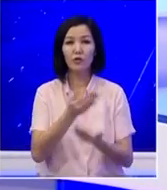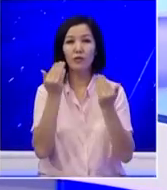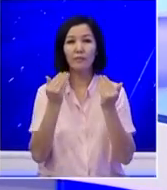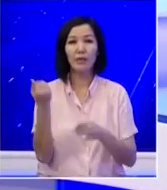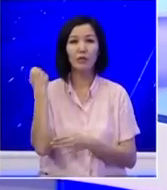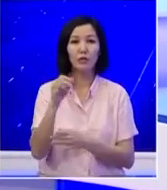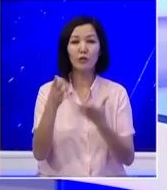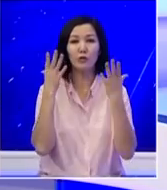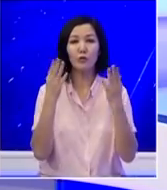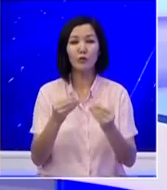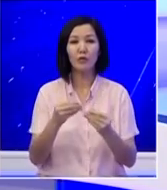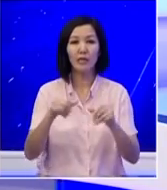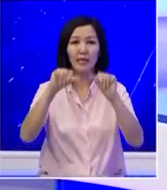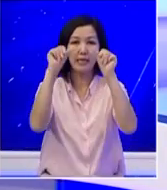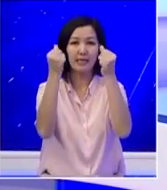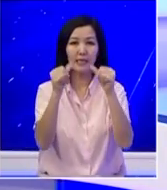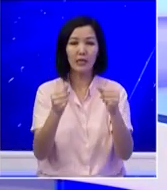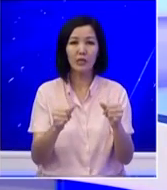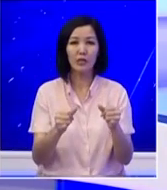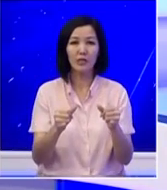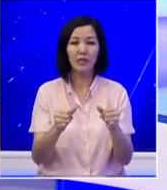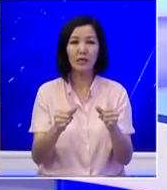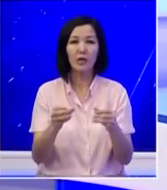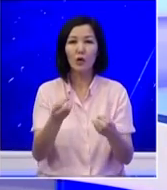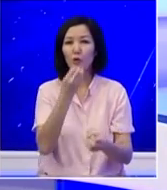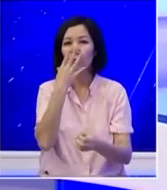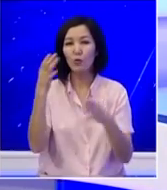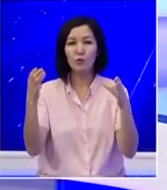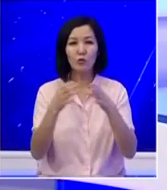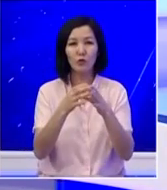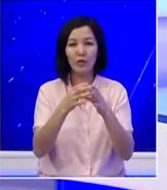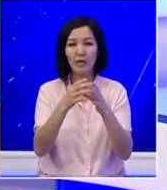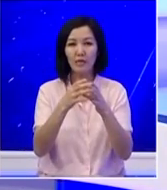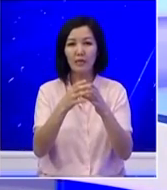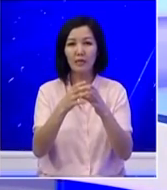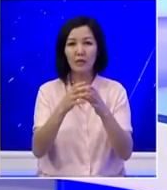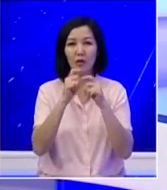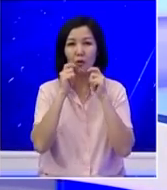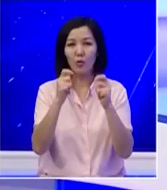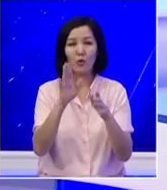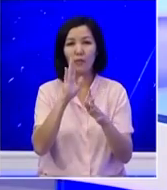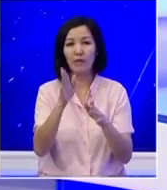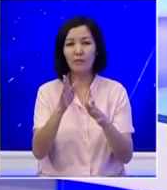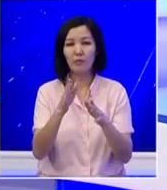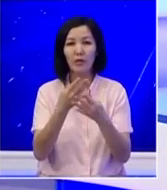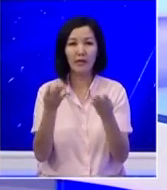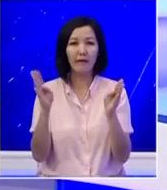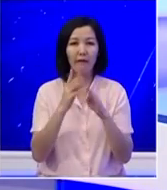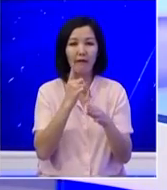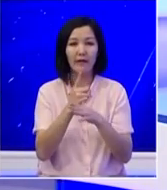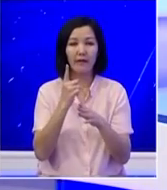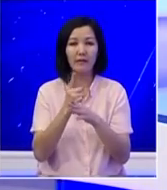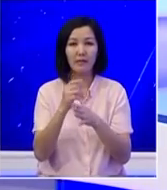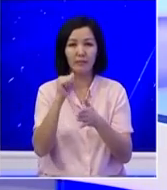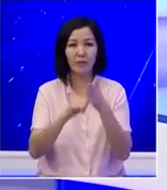Өкініштақ, бұл жеңіс күніне орай ескерткіштер басына ешкім гүл шоқтарын қоя алмайды. Корона карантин салдары. Әйтсе де,